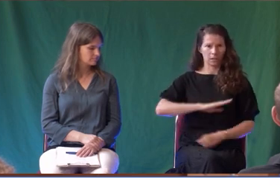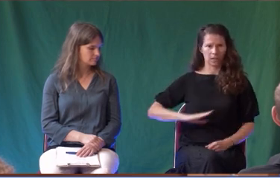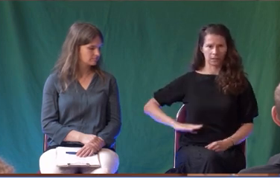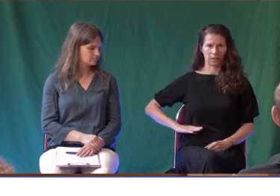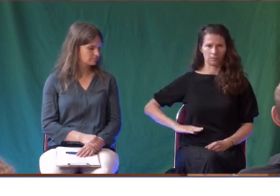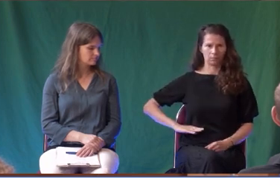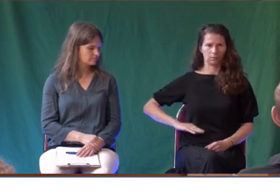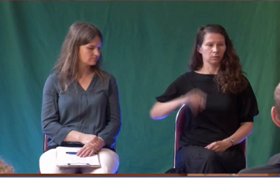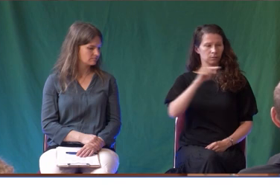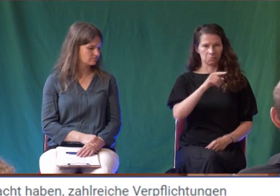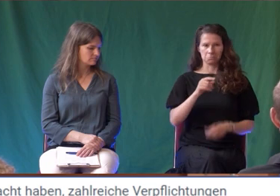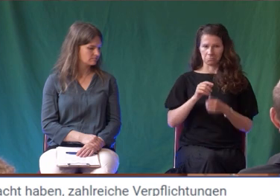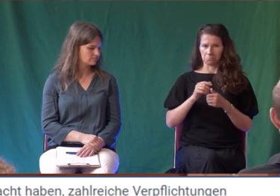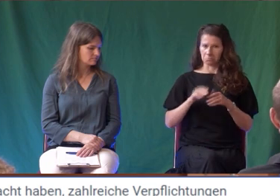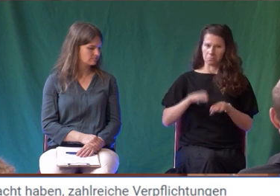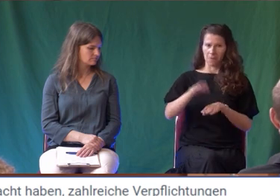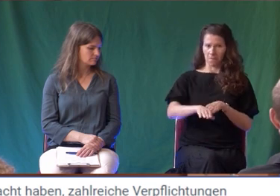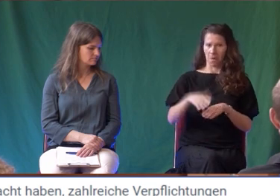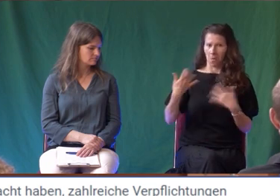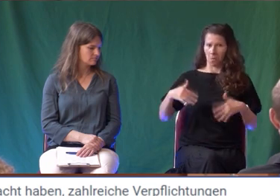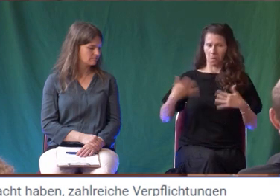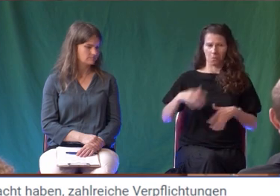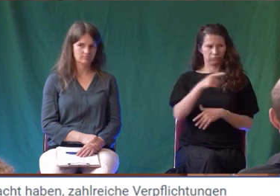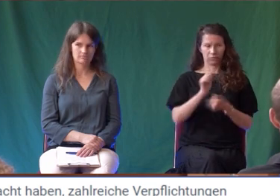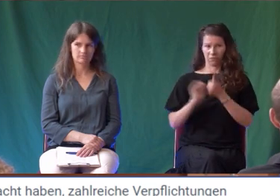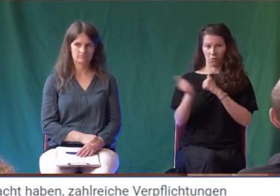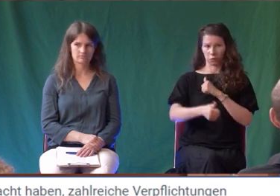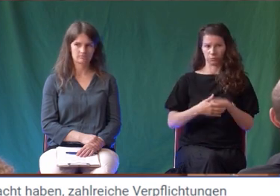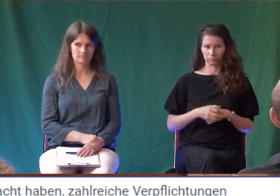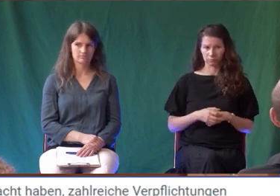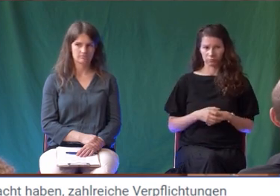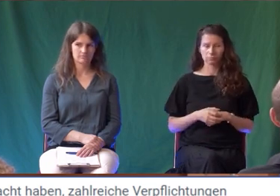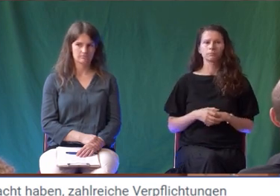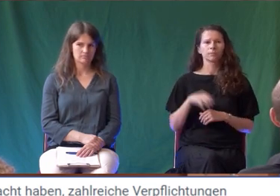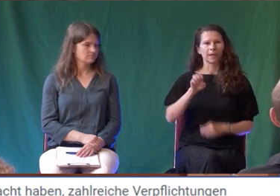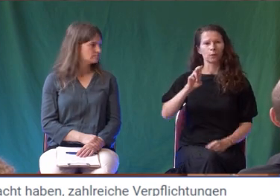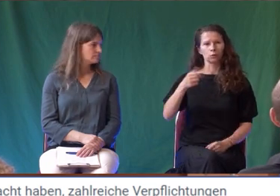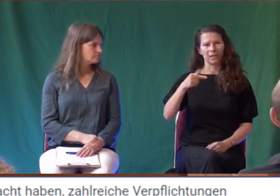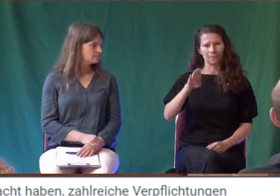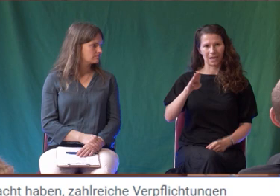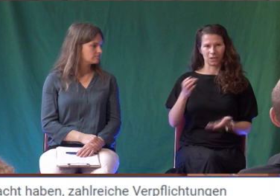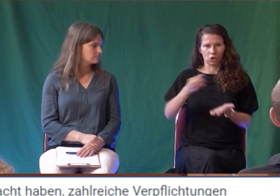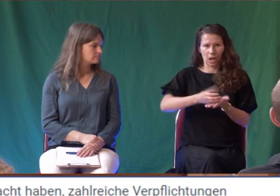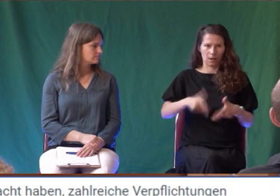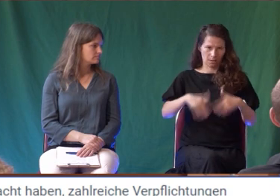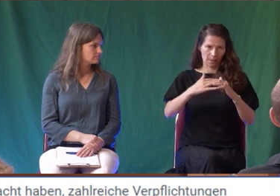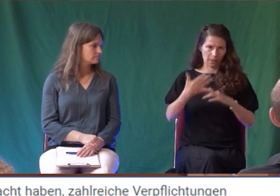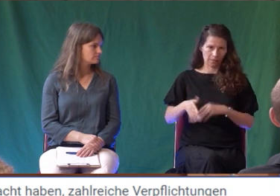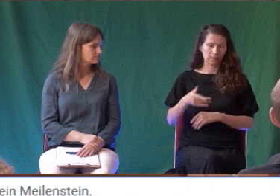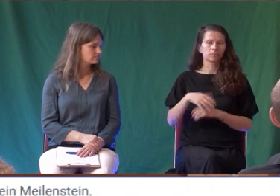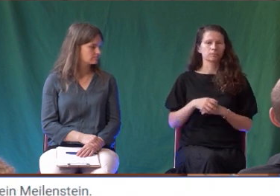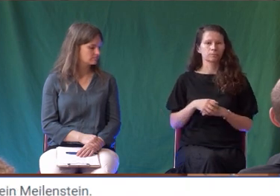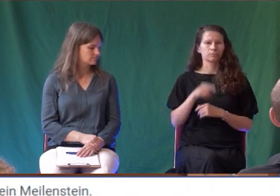aber auch in Meilenstein dazu kommt die Etablierung einer eutb-stelle und Halt in der